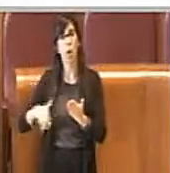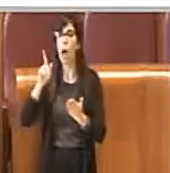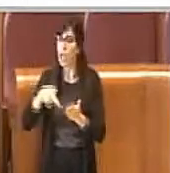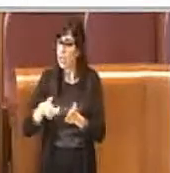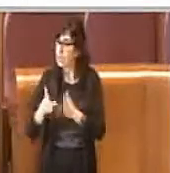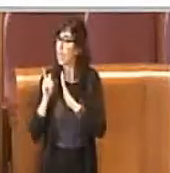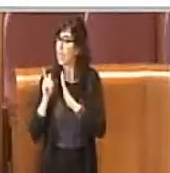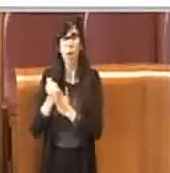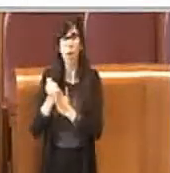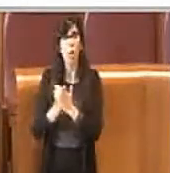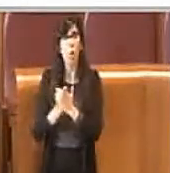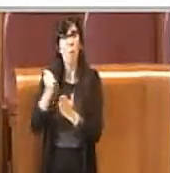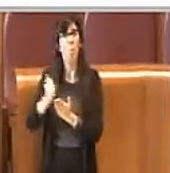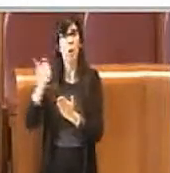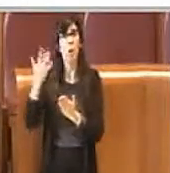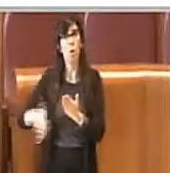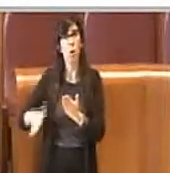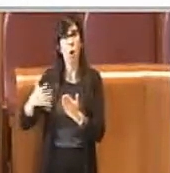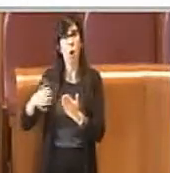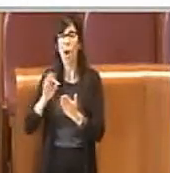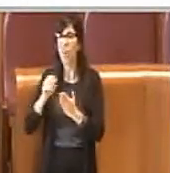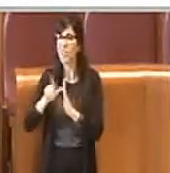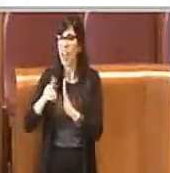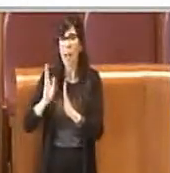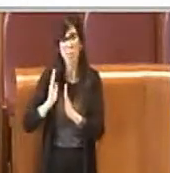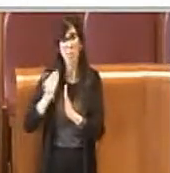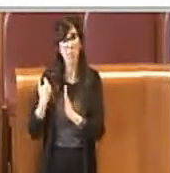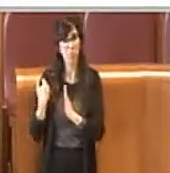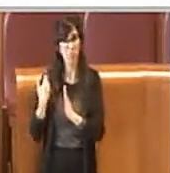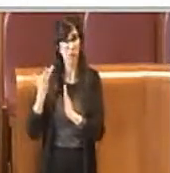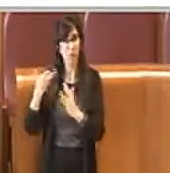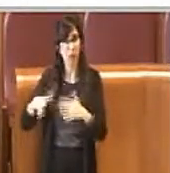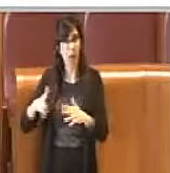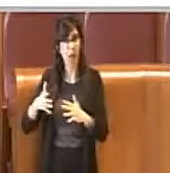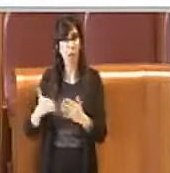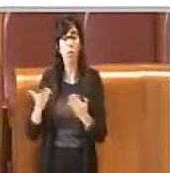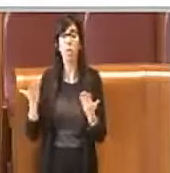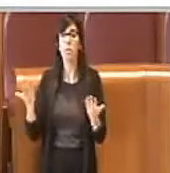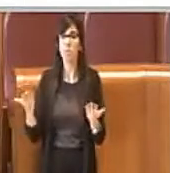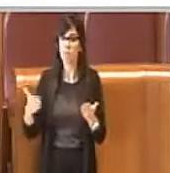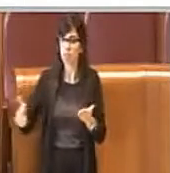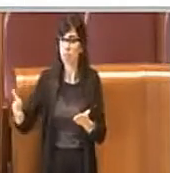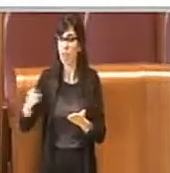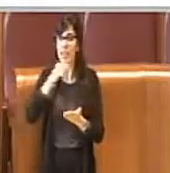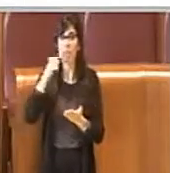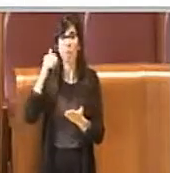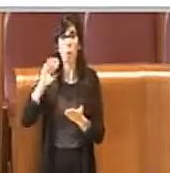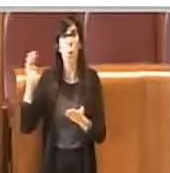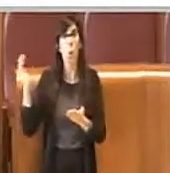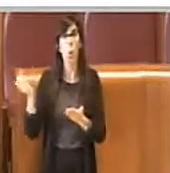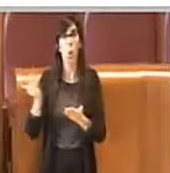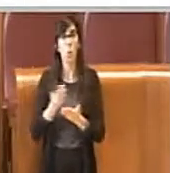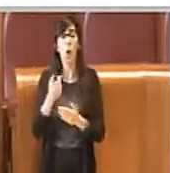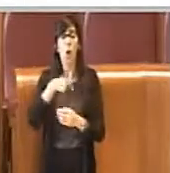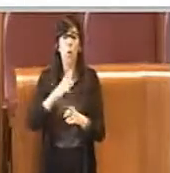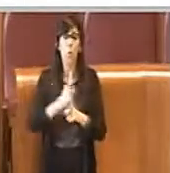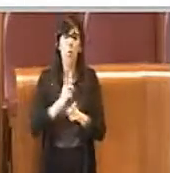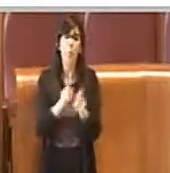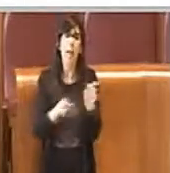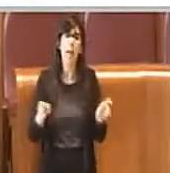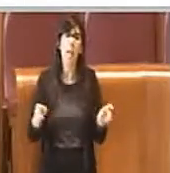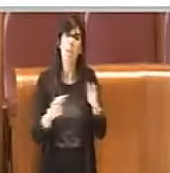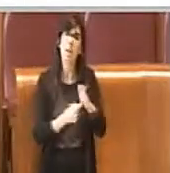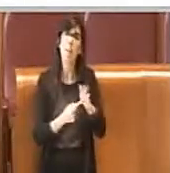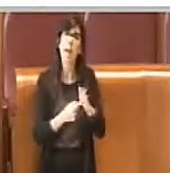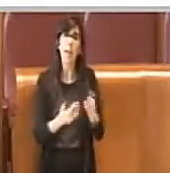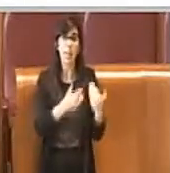settimana fa o qualche tempo fa. Abbiamo bisogno di personale che si impegni su